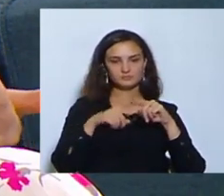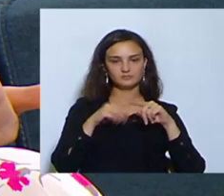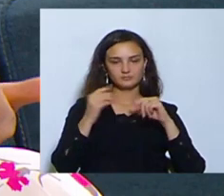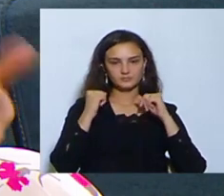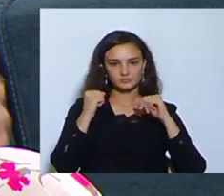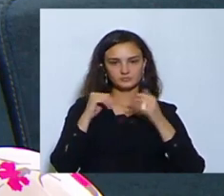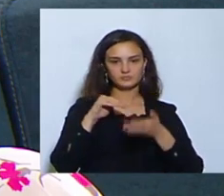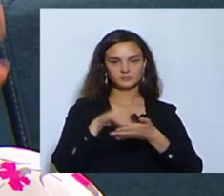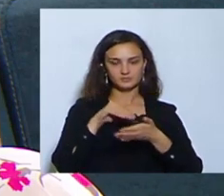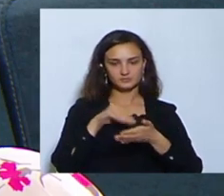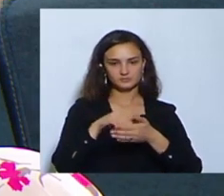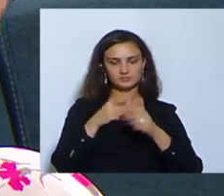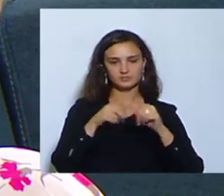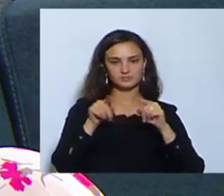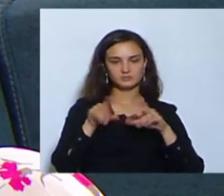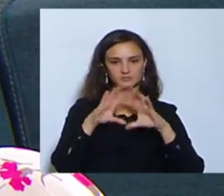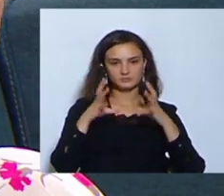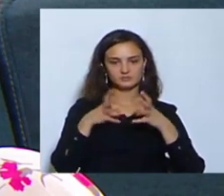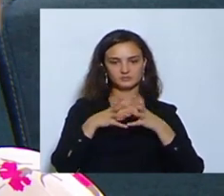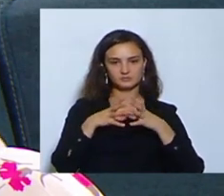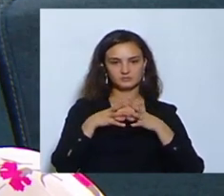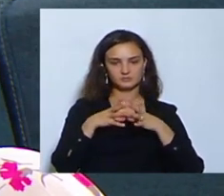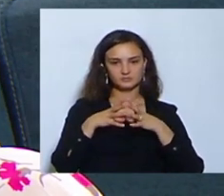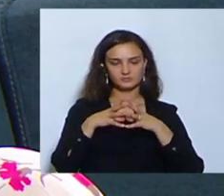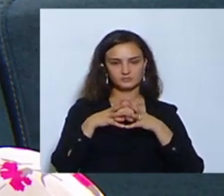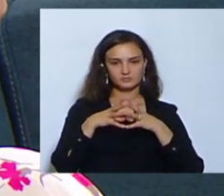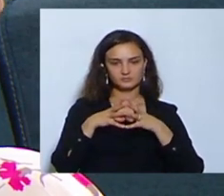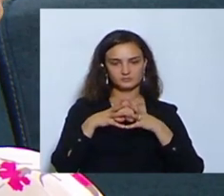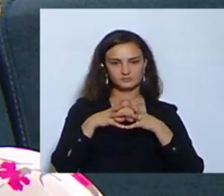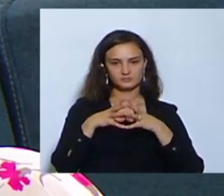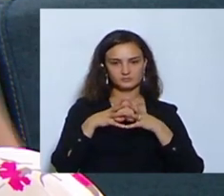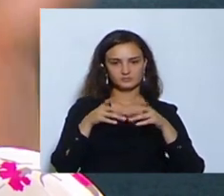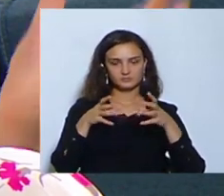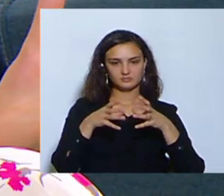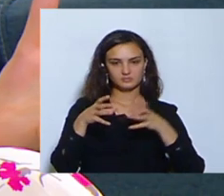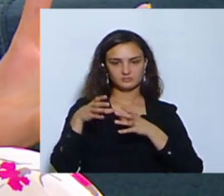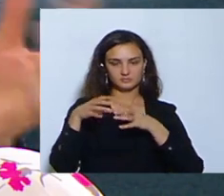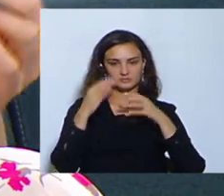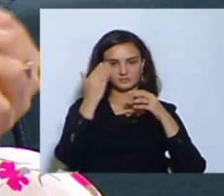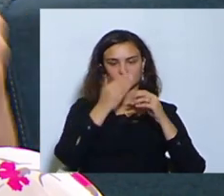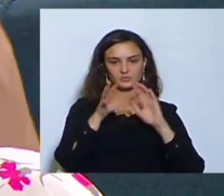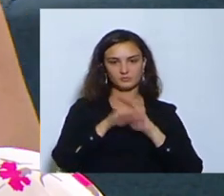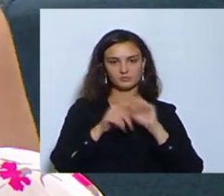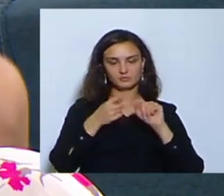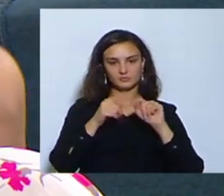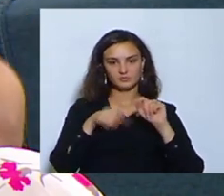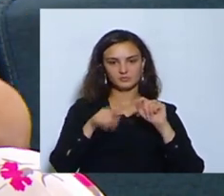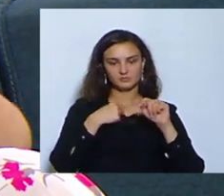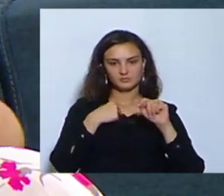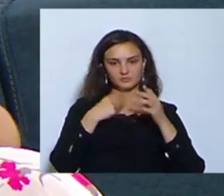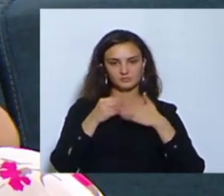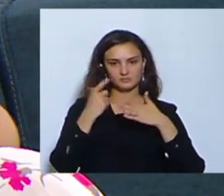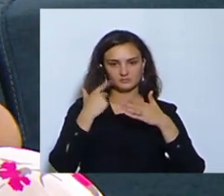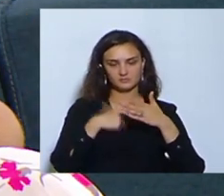არის ბალეტი, ანუ ეს არის ის ქვე, ასე ვთქვათ, საზოგადოებები ჩვენ საზოგადოებაში, რომელშიც მე ჩემი